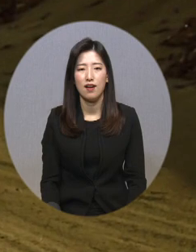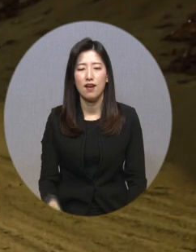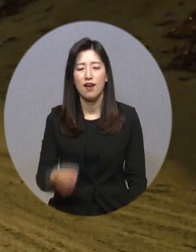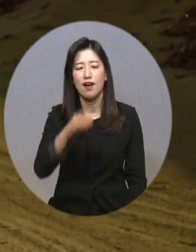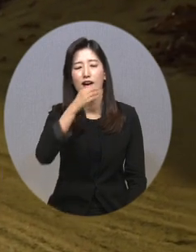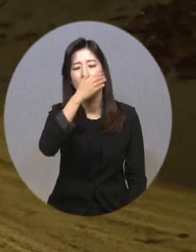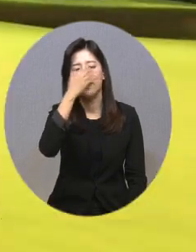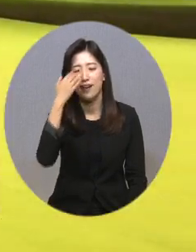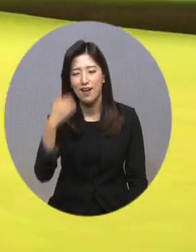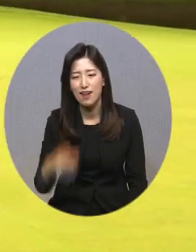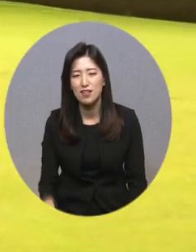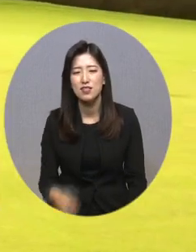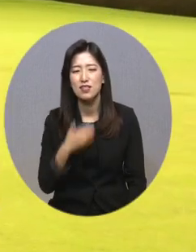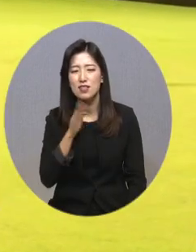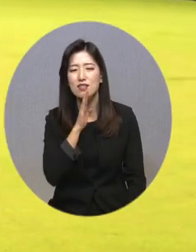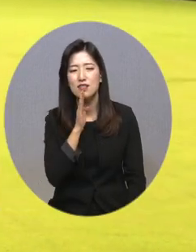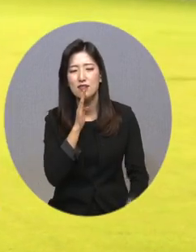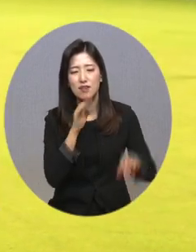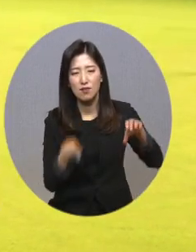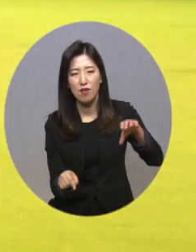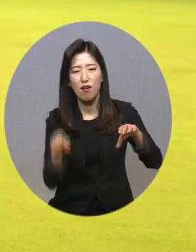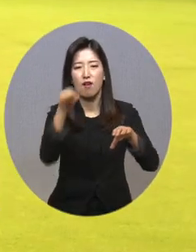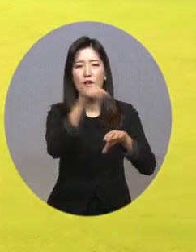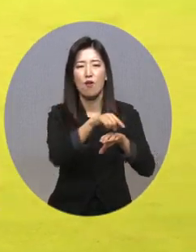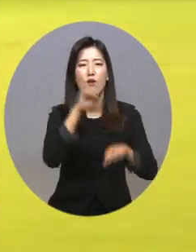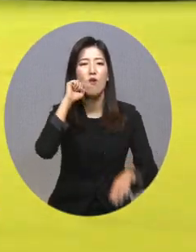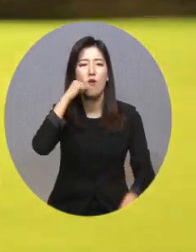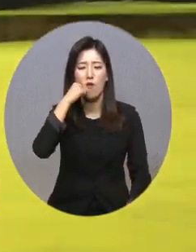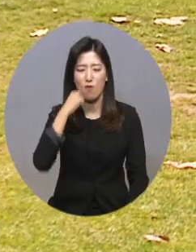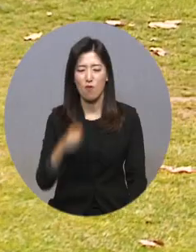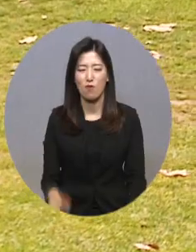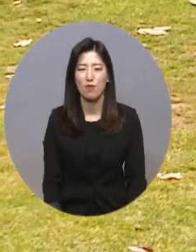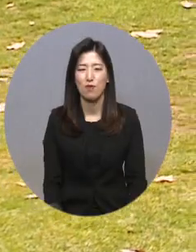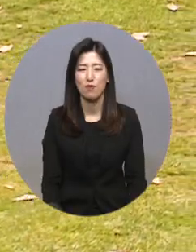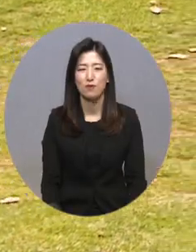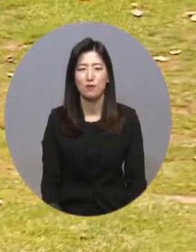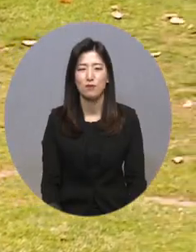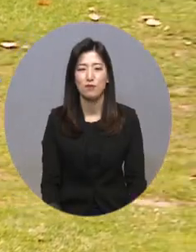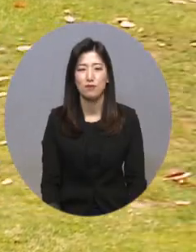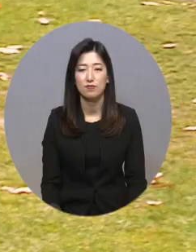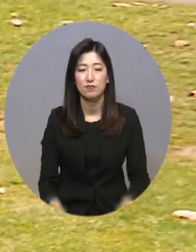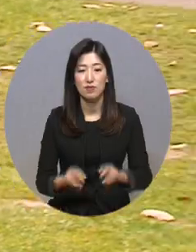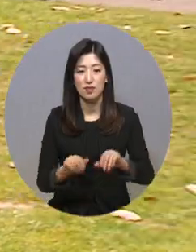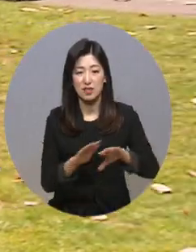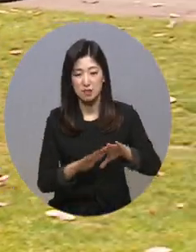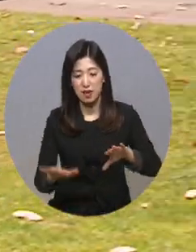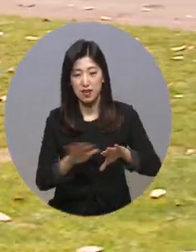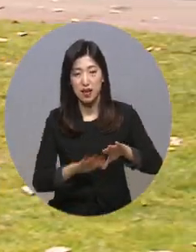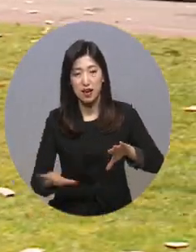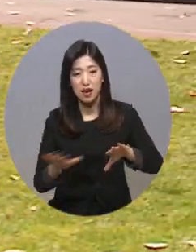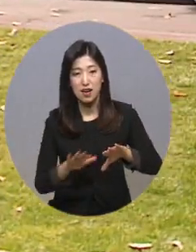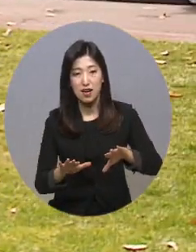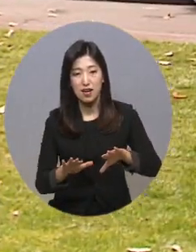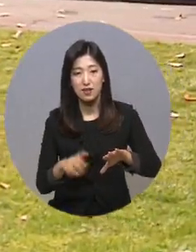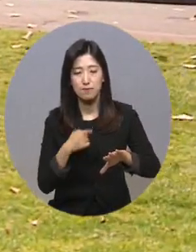our 아 진짜 웃어 원이 왜죠 흙바닥 이라